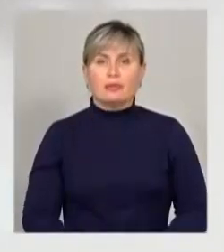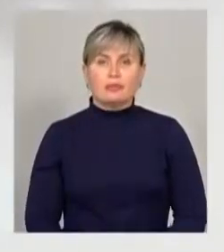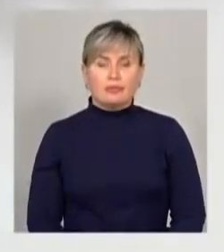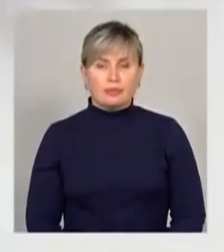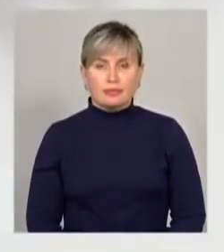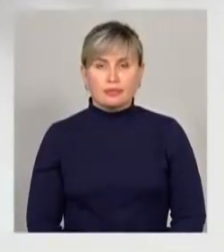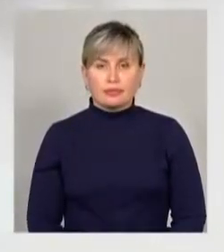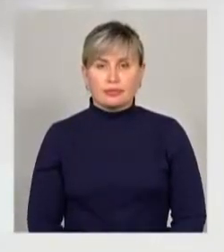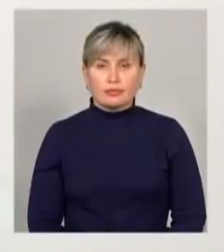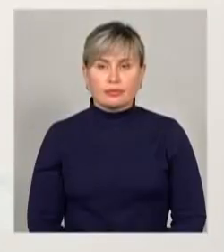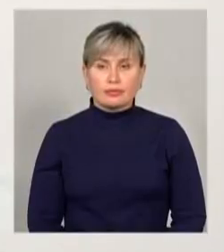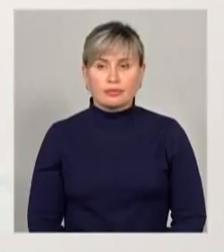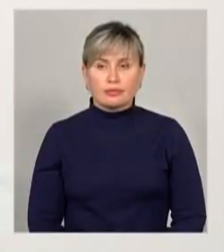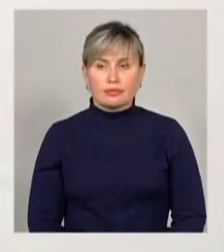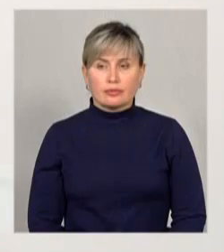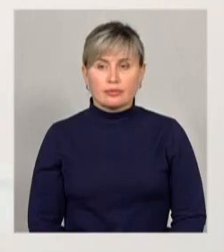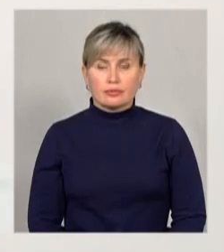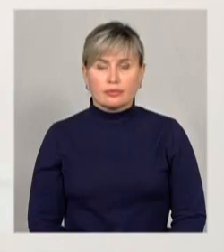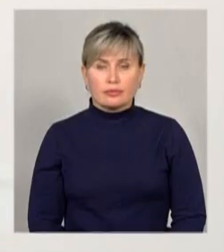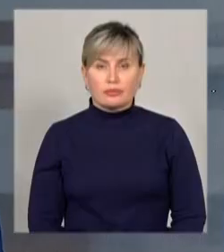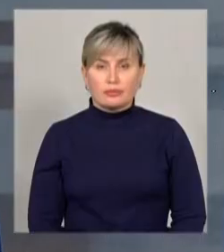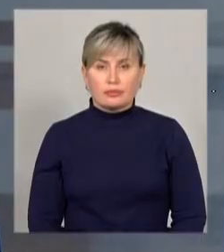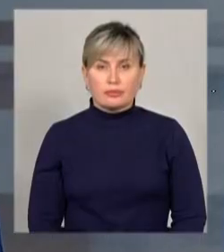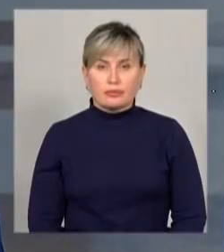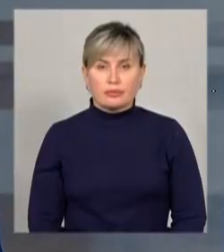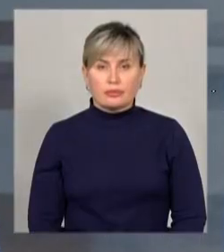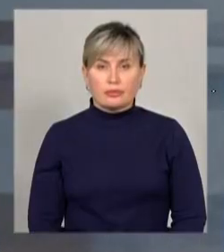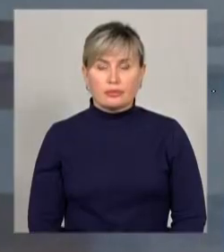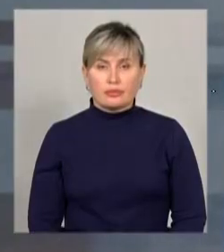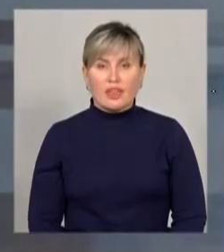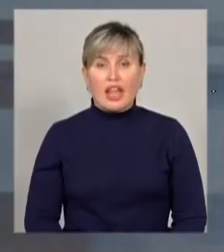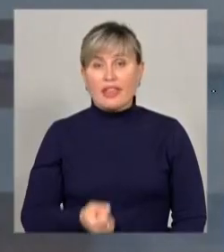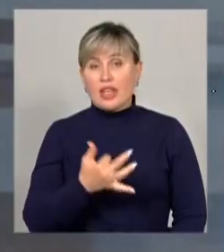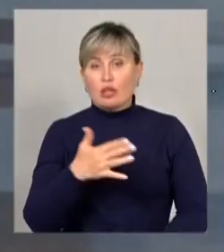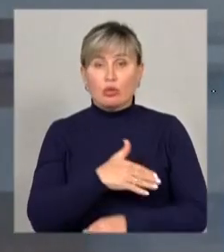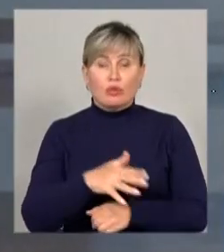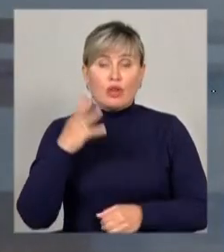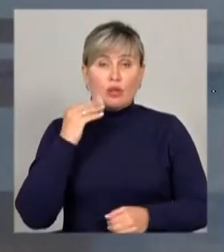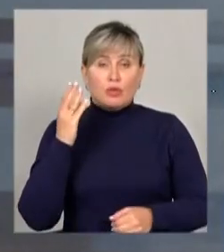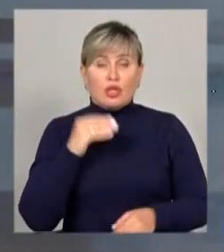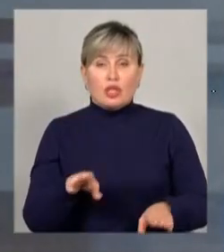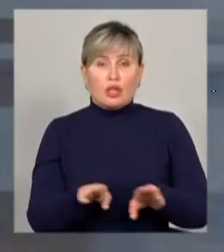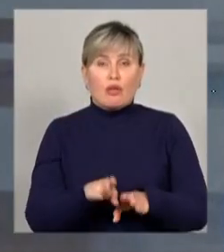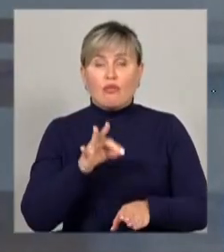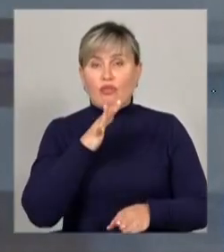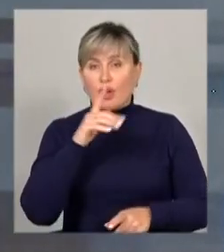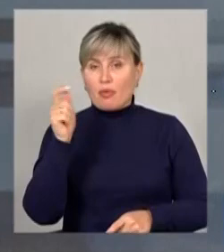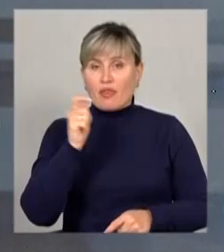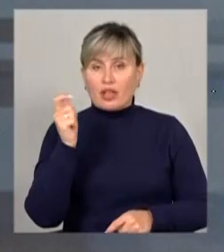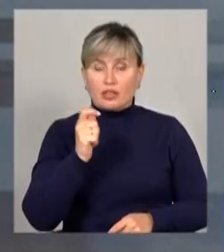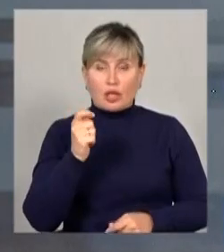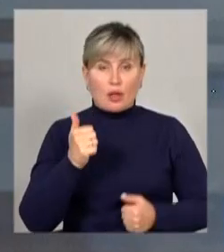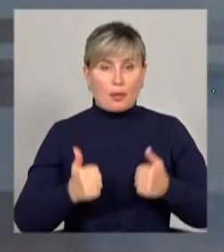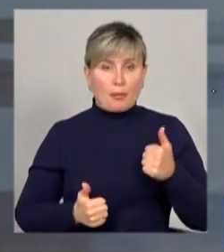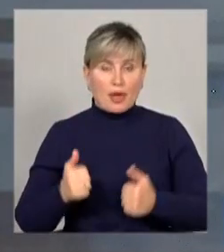Мирзалимова, Аделя Кжаркенова, Ернат Болатбек, телеканал «Алматы». Несколько улиц в Алматы перекроют во время воскресного